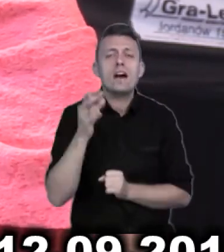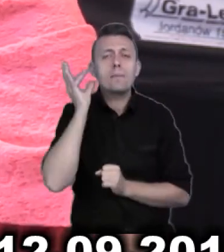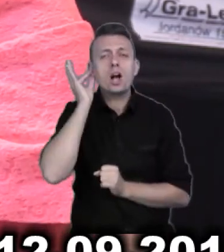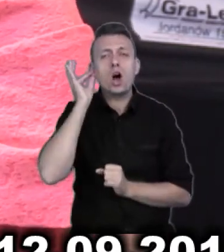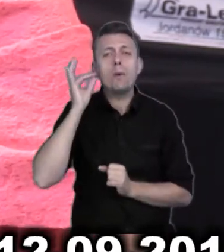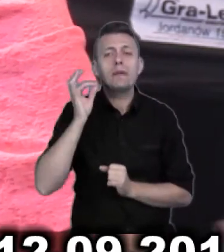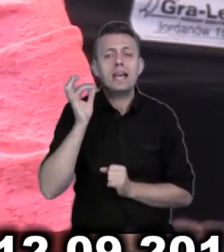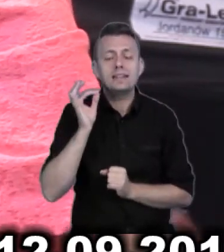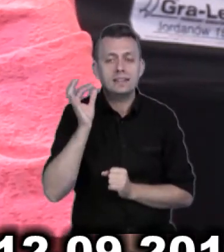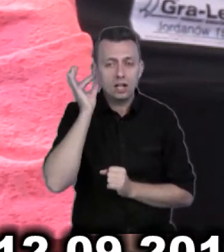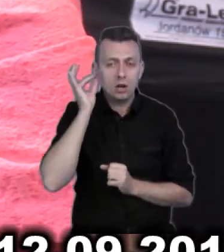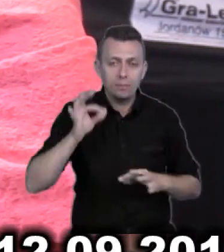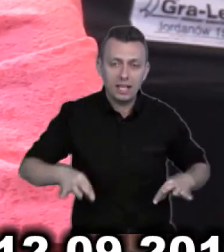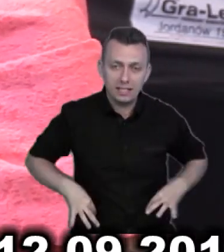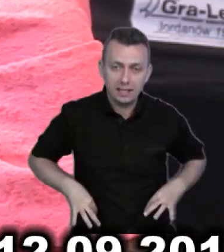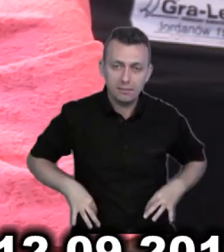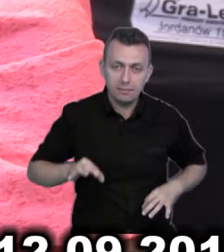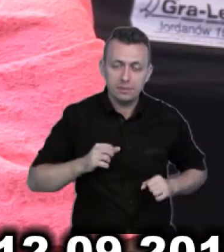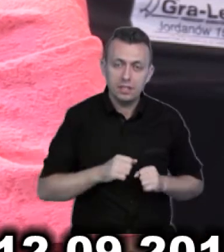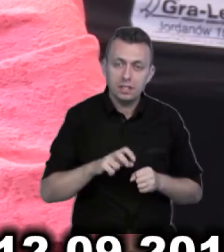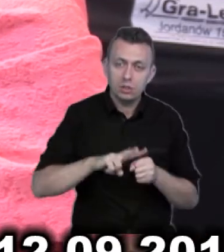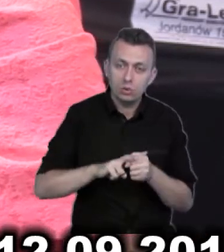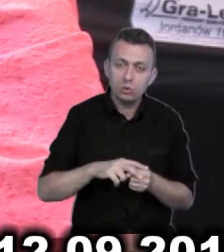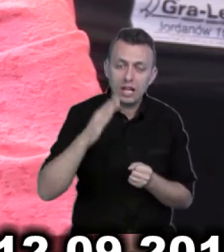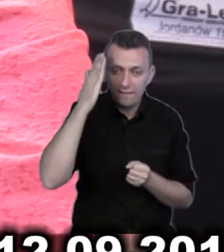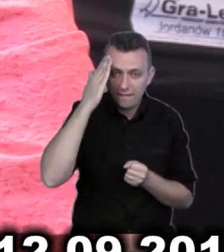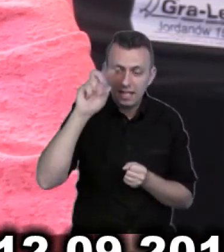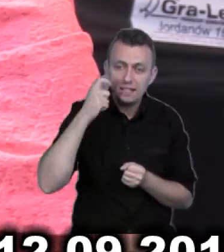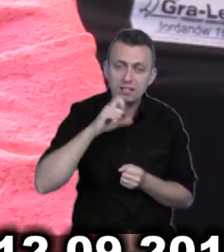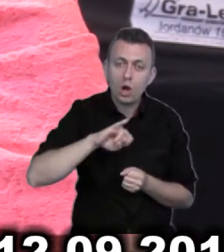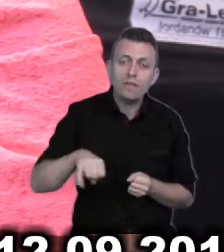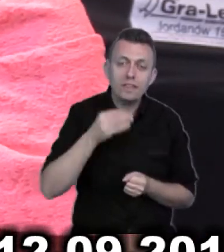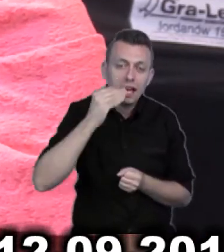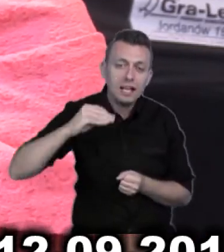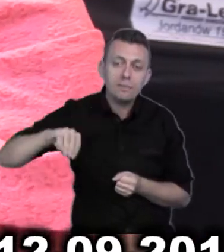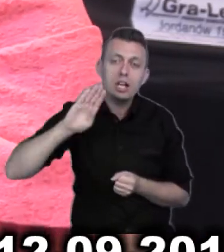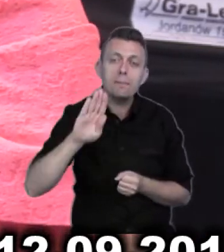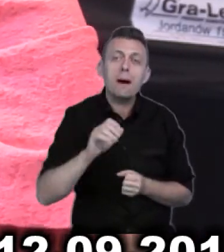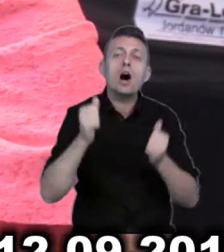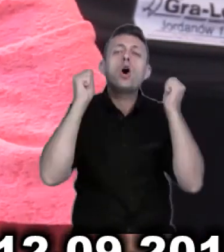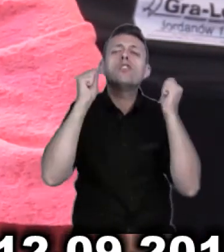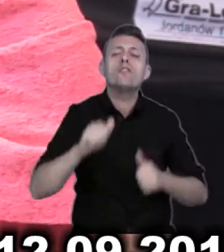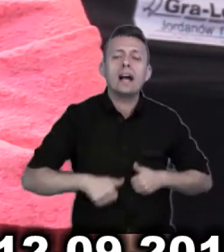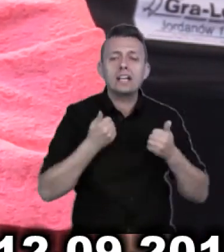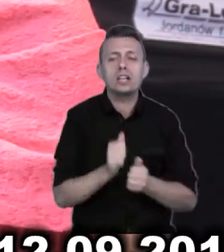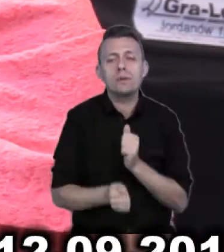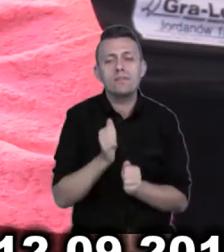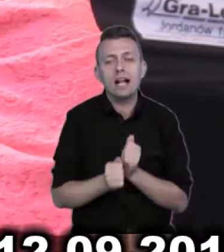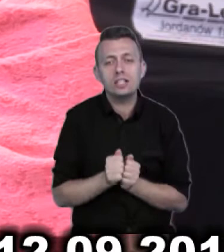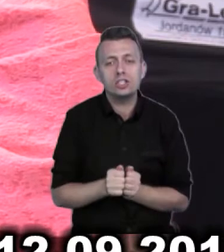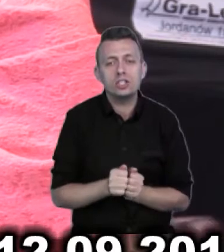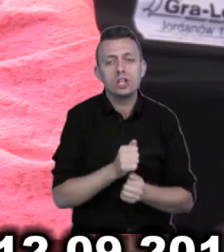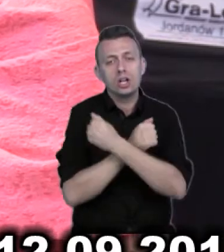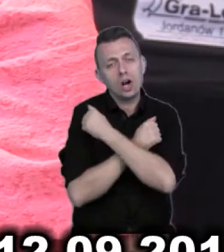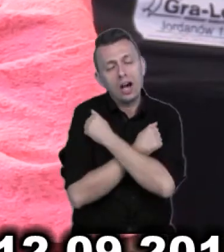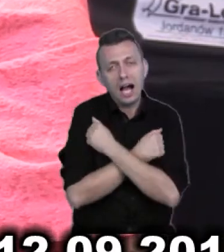możliwości, kobieta, która wie, co dla niej jest najlepsze i ma odwagę, żeby o to walczyć. Drodzy Państwo, jestem i